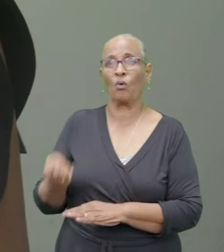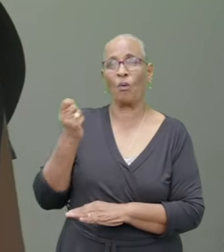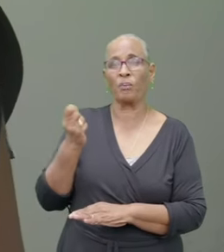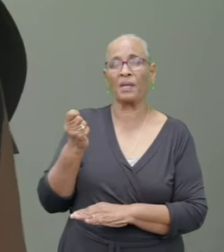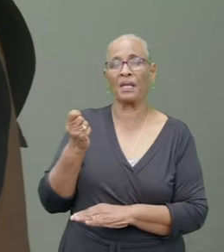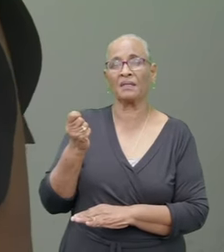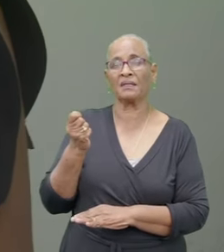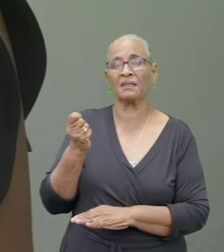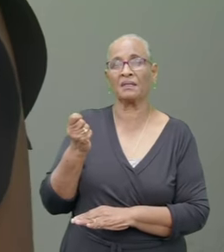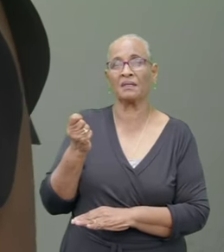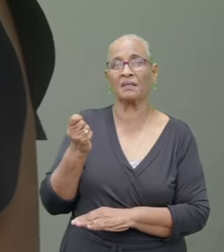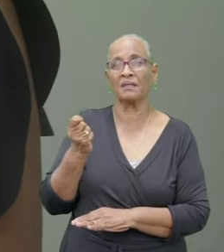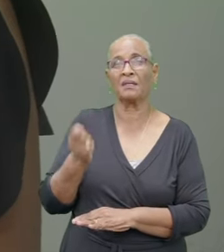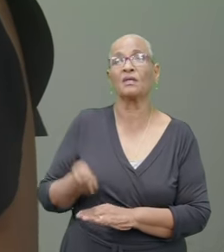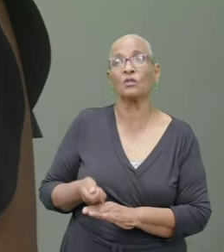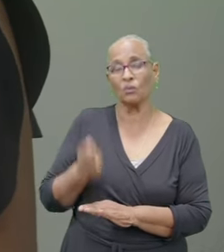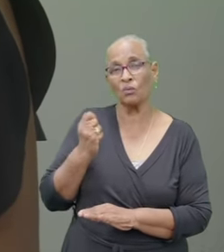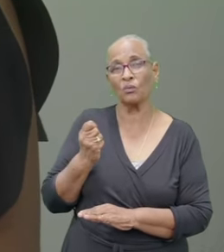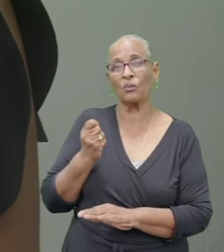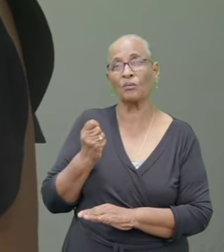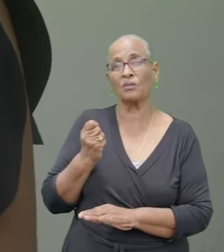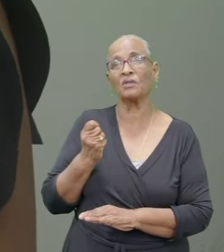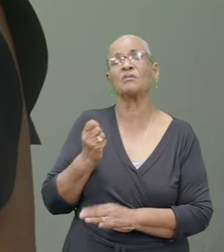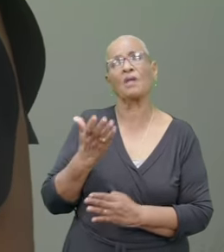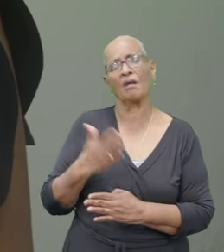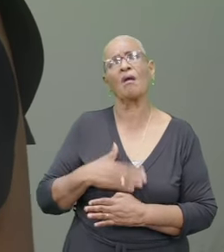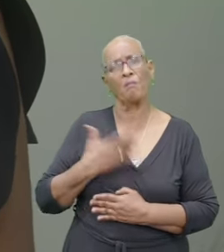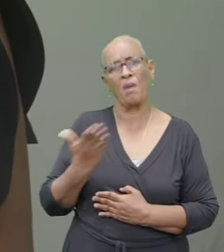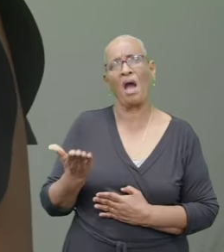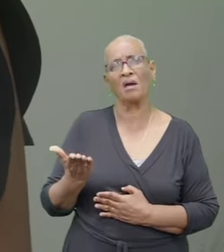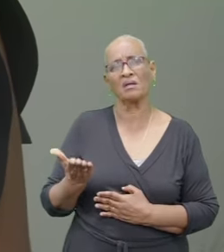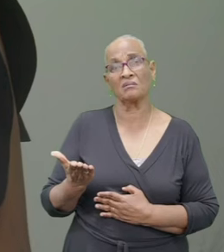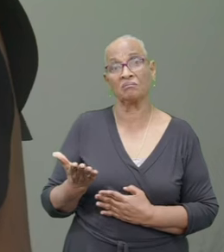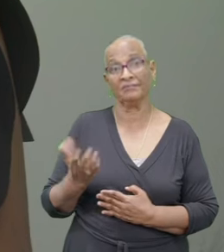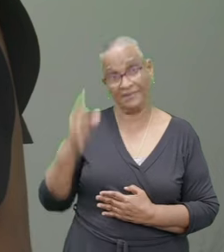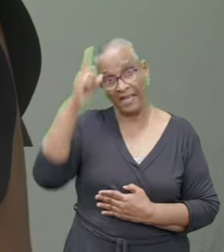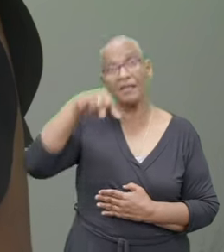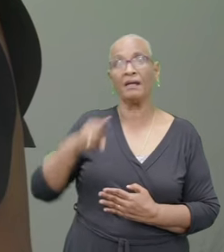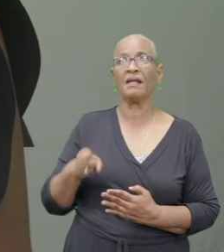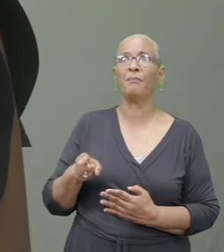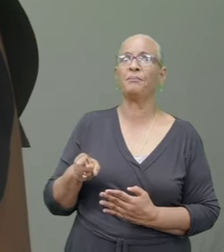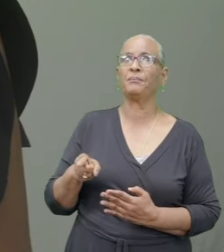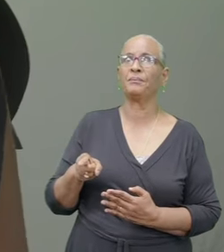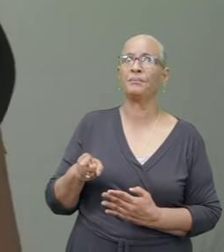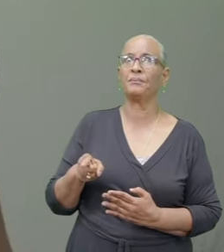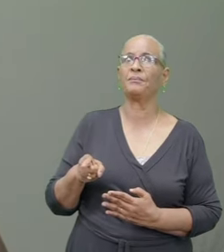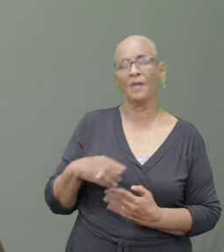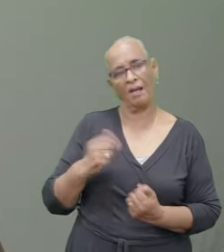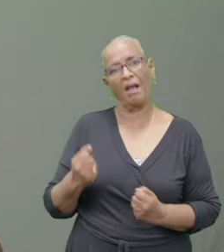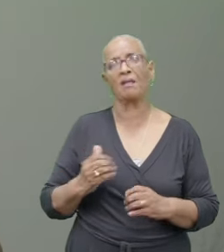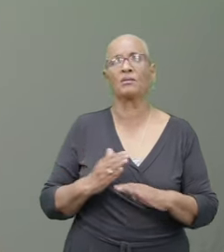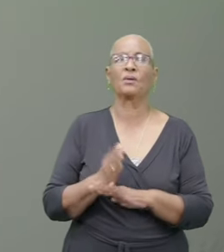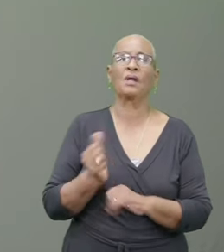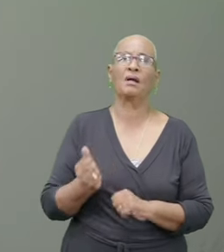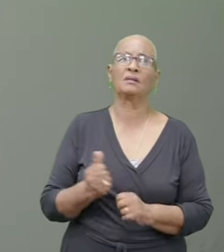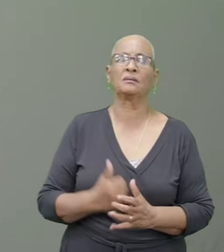die... feitelijk die bevoegdheid te geven. Feitelijk zijn ze bekwaam, maar je moet ook geven aan de bevoegdheid, zodat je verder kan gaan.